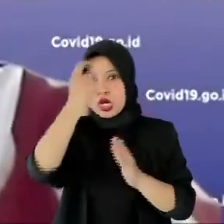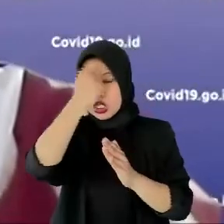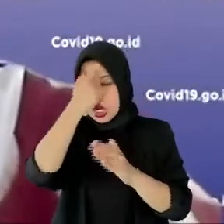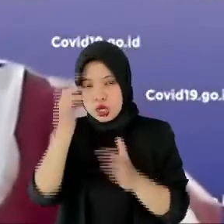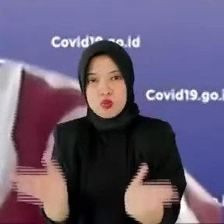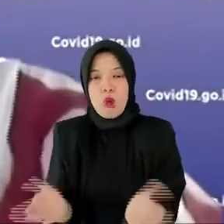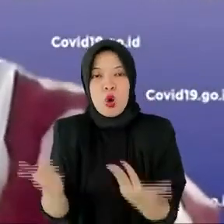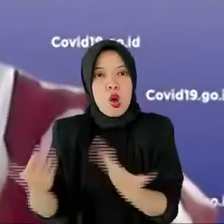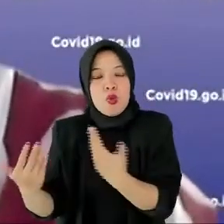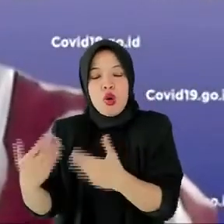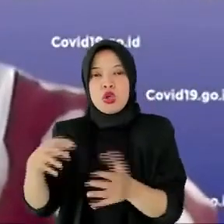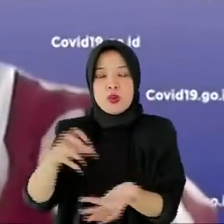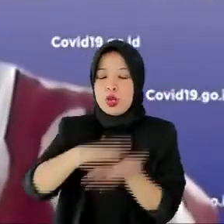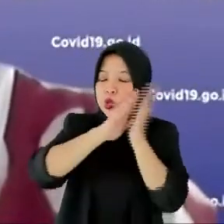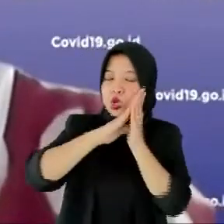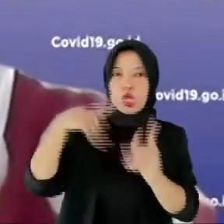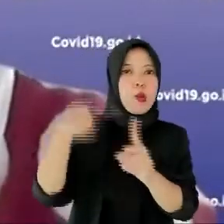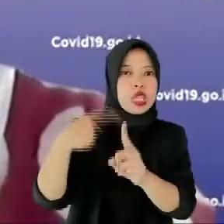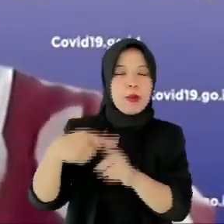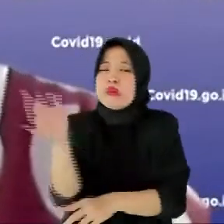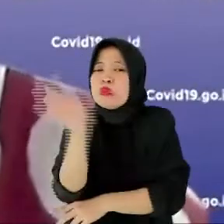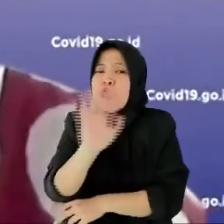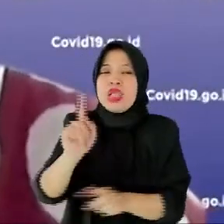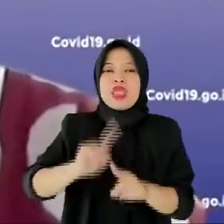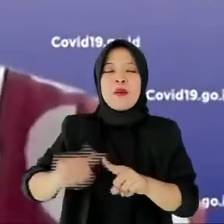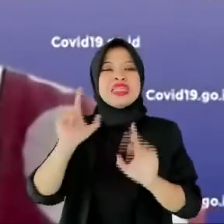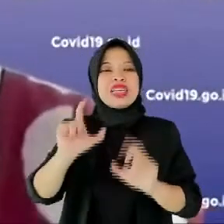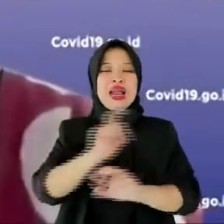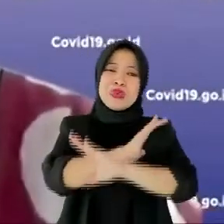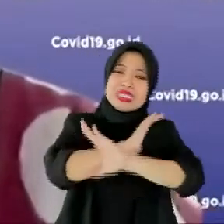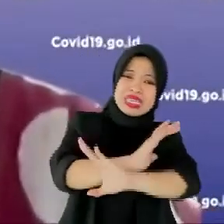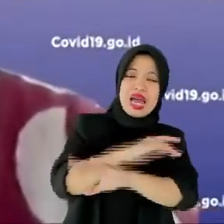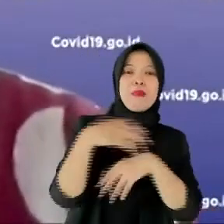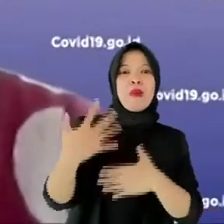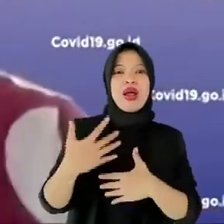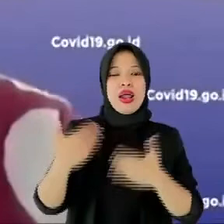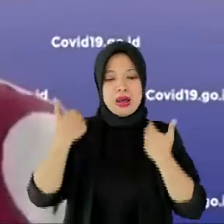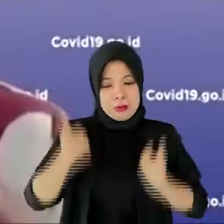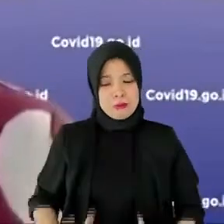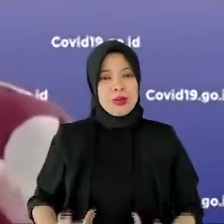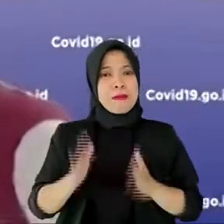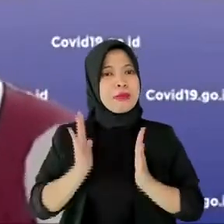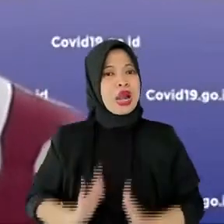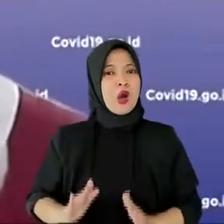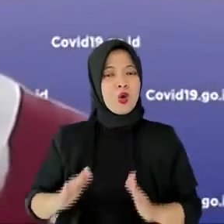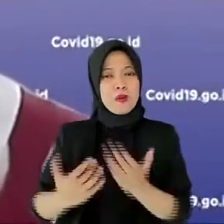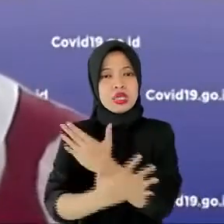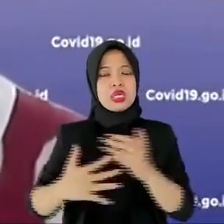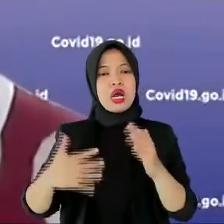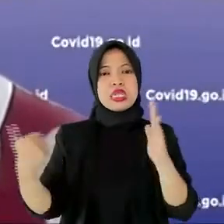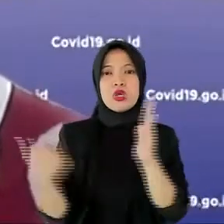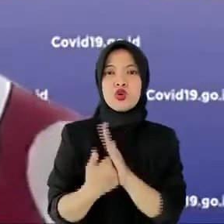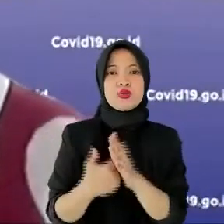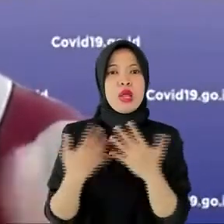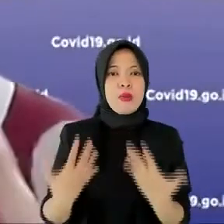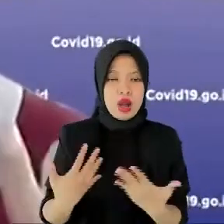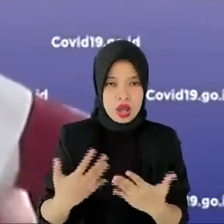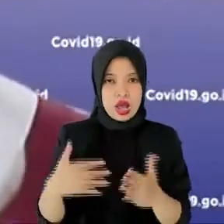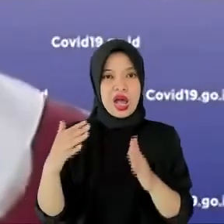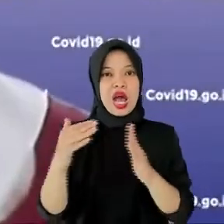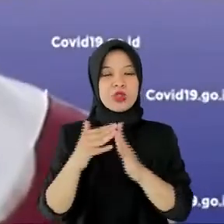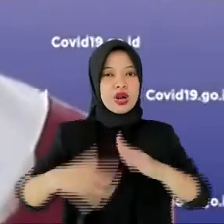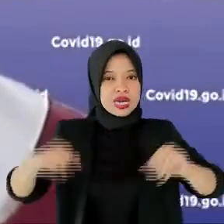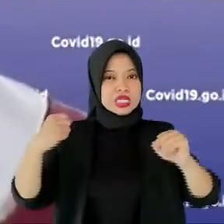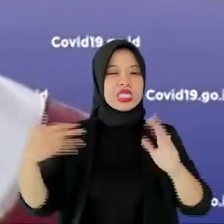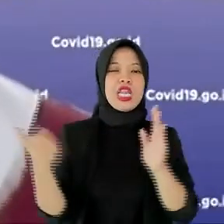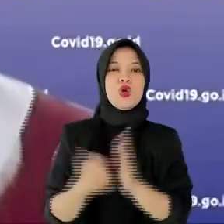sakit tambahan tempat tidur, tapi yang kita kejar adalah bagaimana pencegahan, bagaimana kemudian masyarakat mengerti nih, kalau kita sama-sama kita mencegah, kita nggak